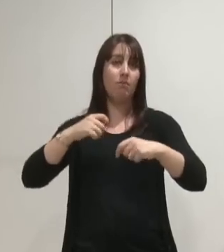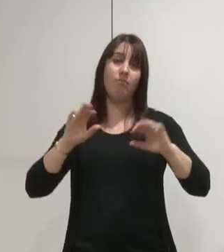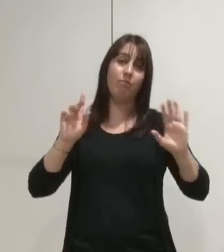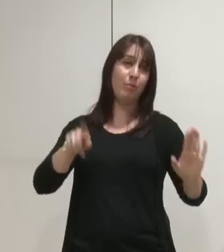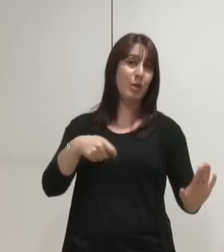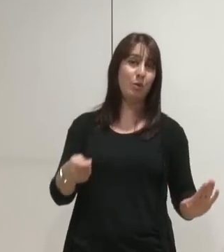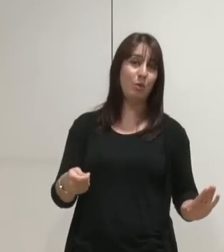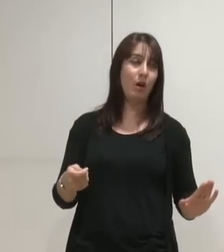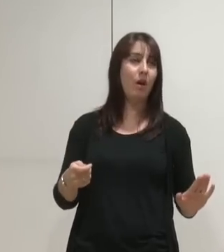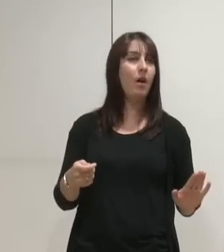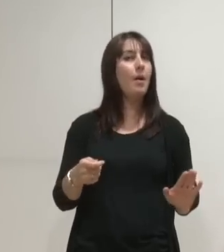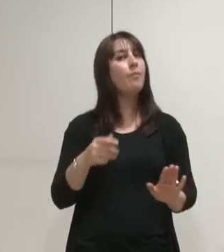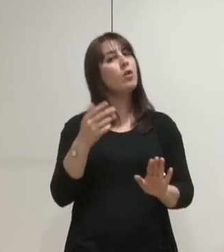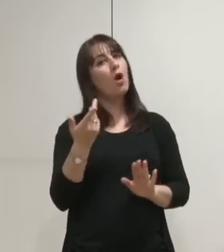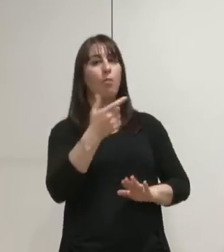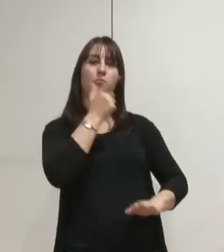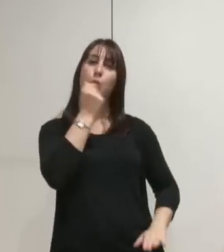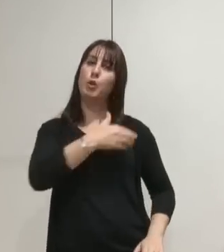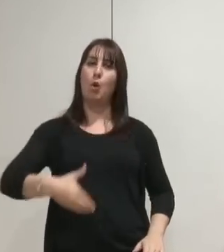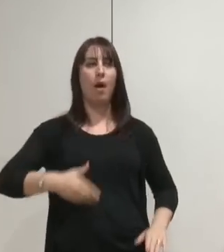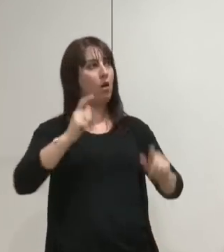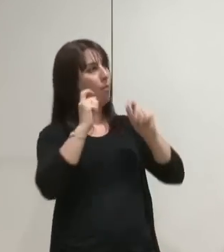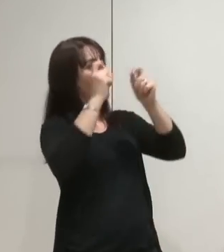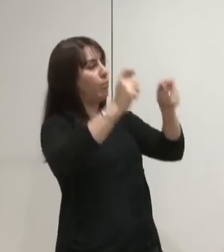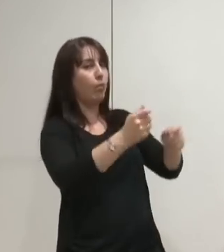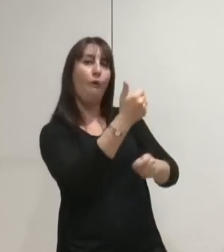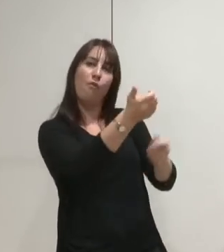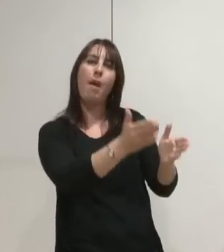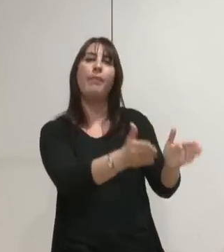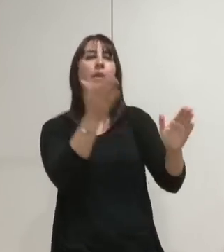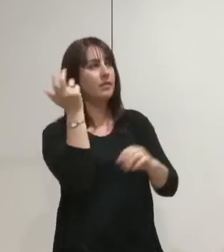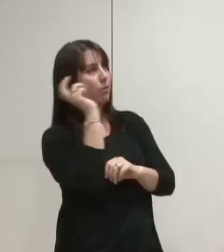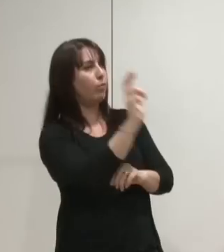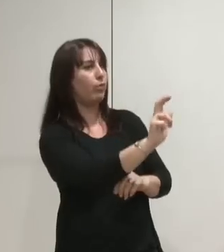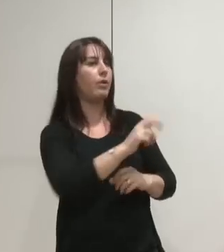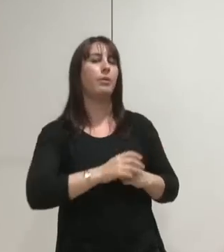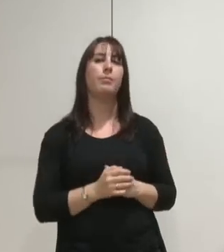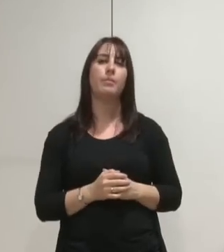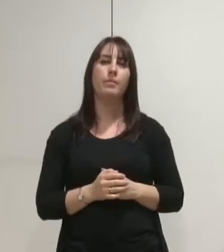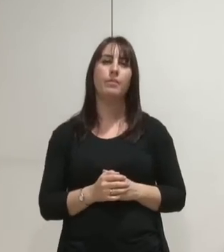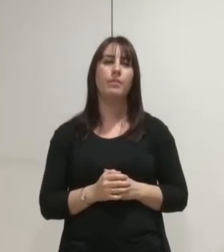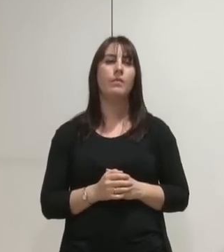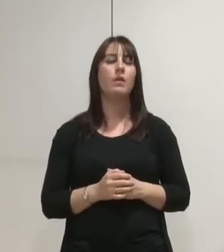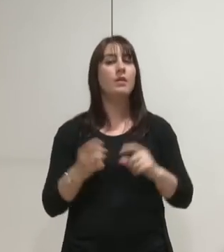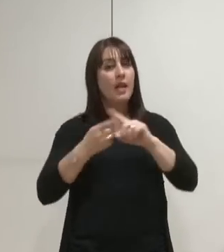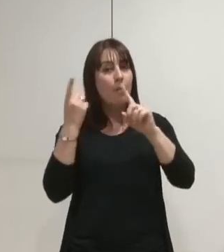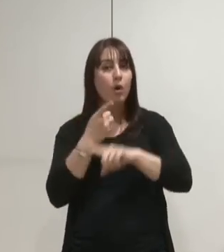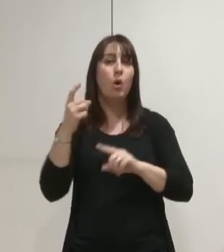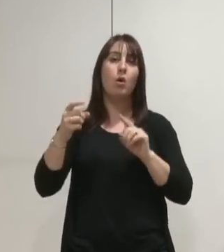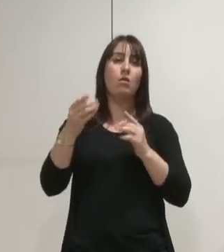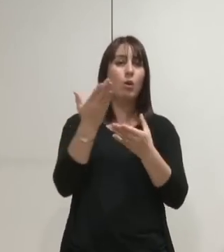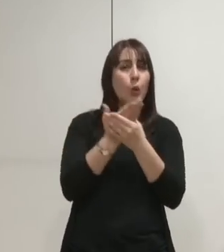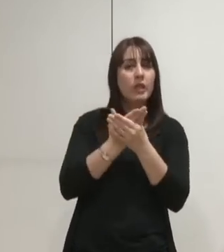évidemment en vous en donnant le pouvoir Monsieur le Maire il doit prendre en compte pour cela l'ensemble des considération économique et sociale d'un